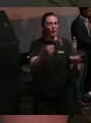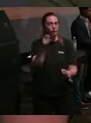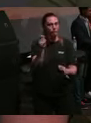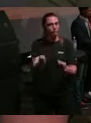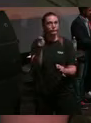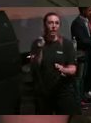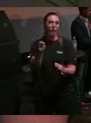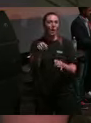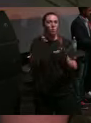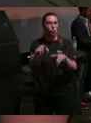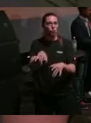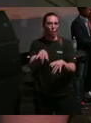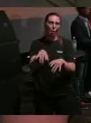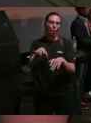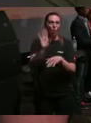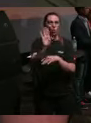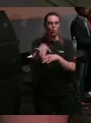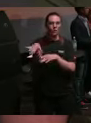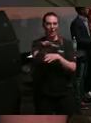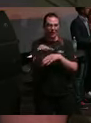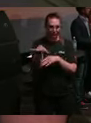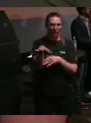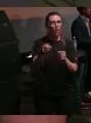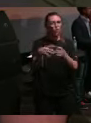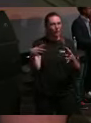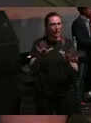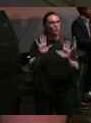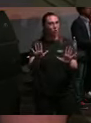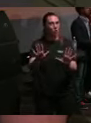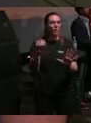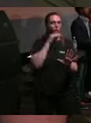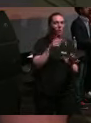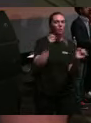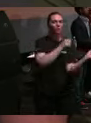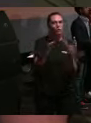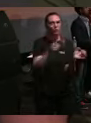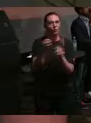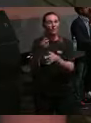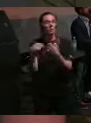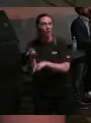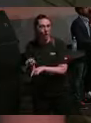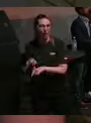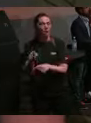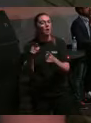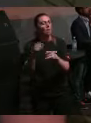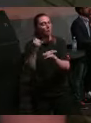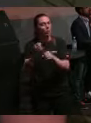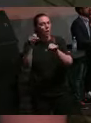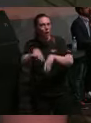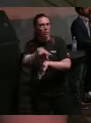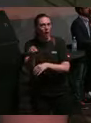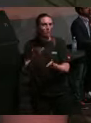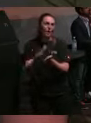av Snøutfeltet, så snudde den utviklingen over natta. Så kom de store utfordringene. Hvordan løser man alt med en